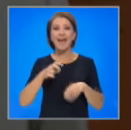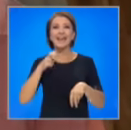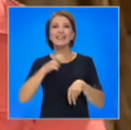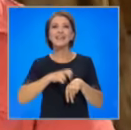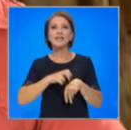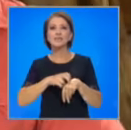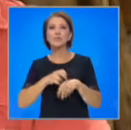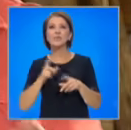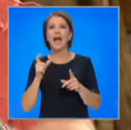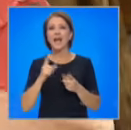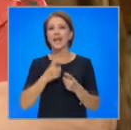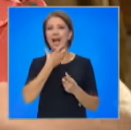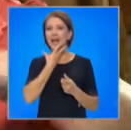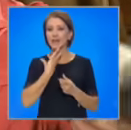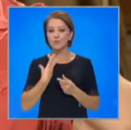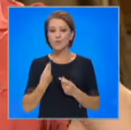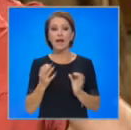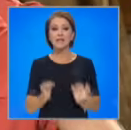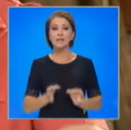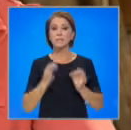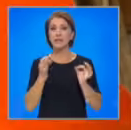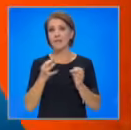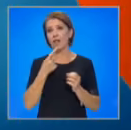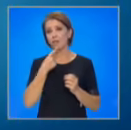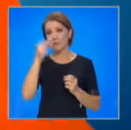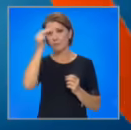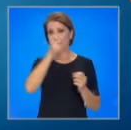Рич Форестър, специално за БНТ.